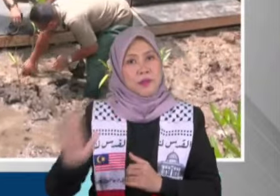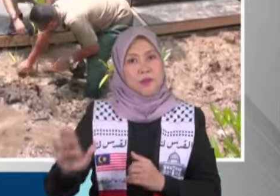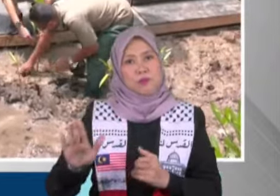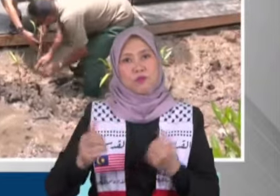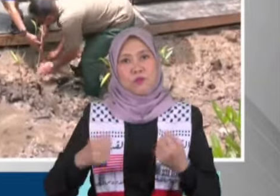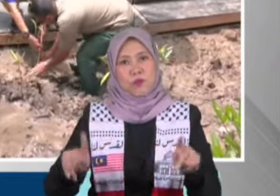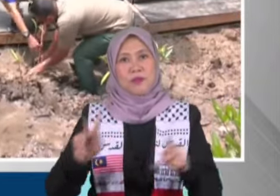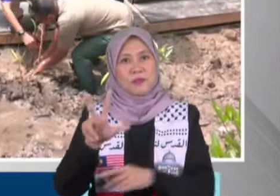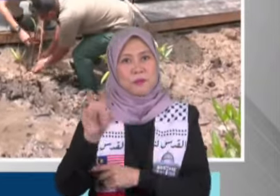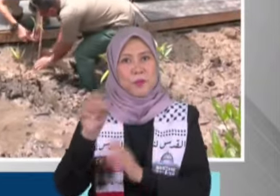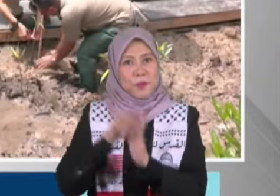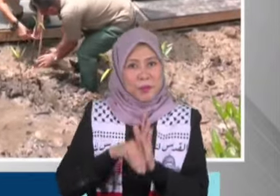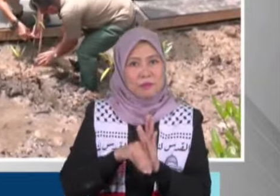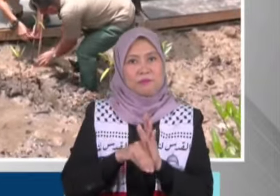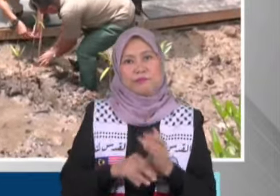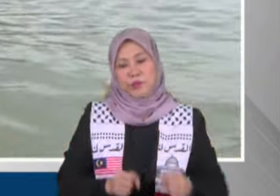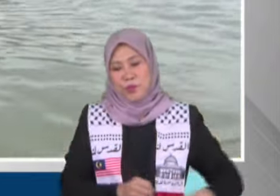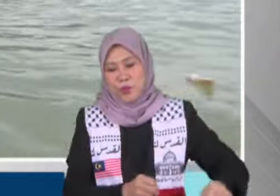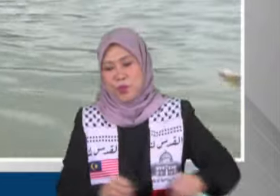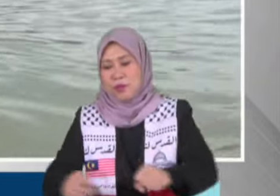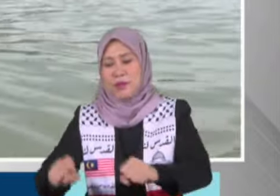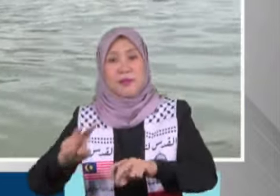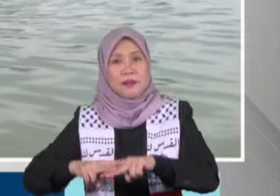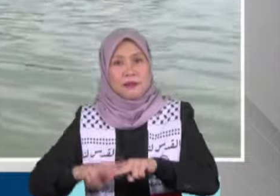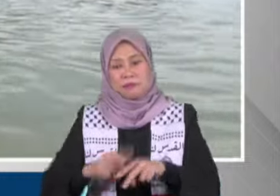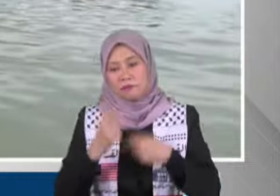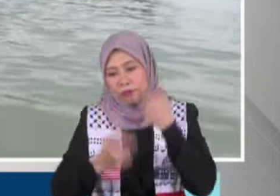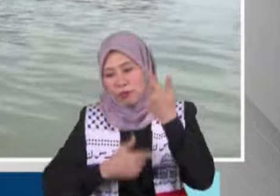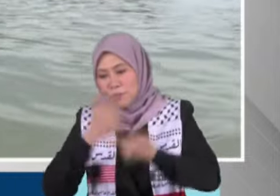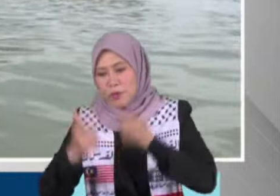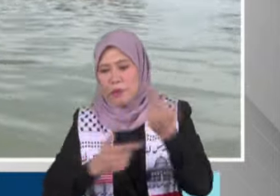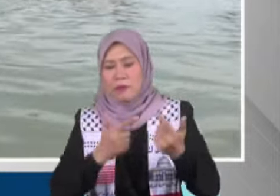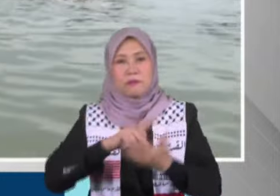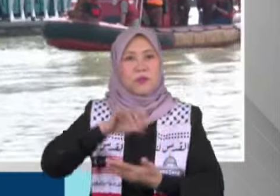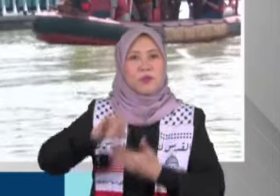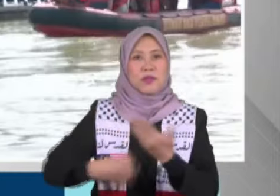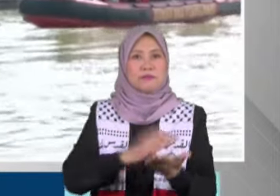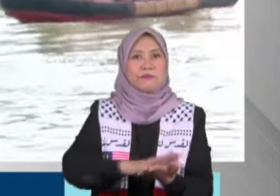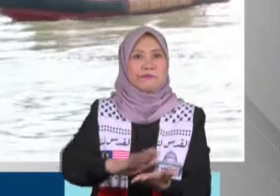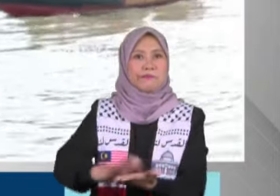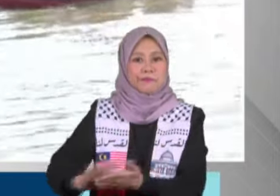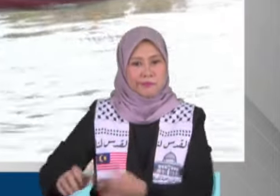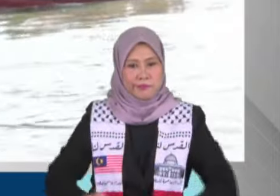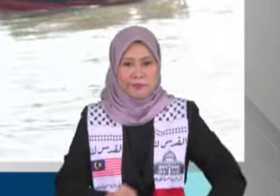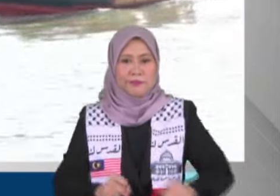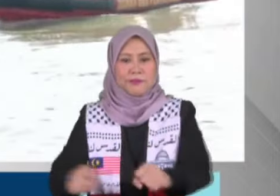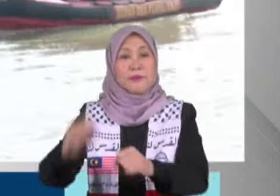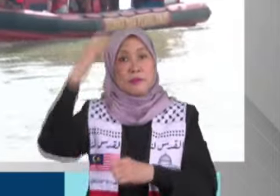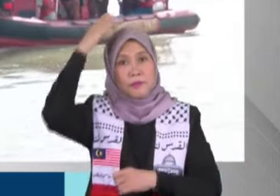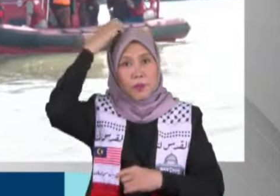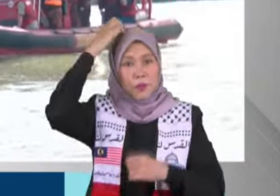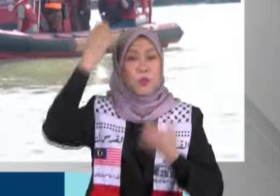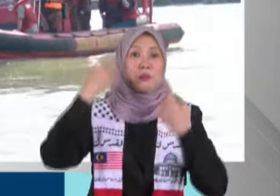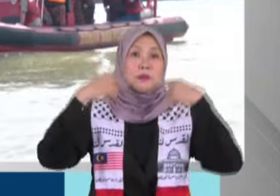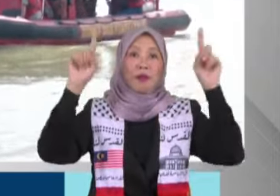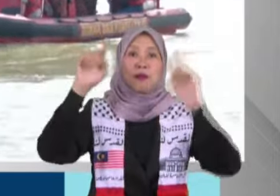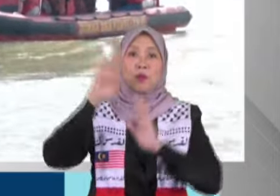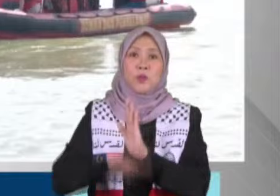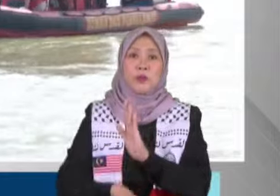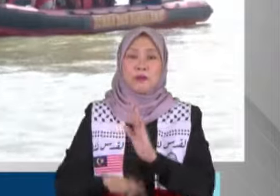masa 30 minit menelusuri Sungai Klang bagi melihat projek pembersihan sungai berkenaan. Selangor berjaya mengurangkan